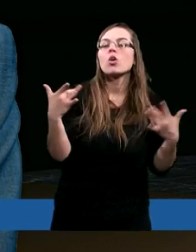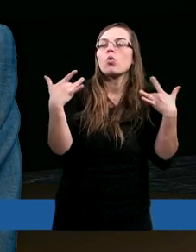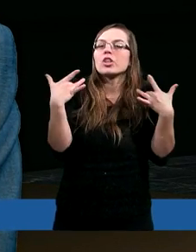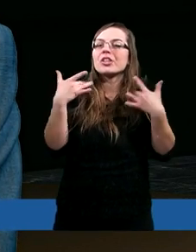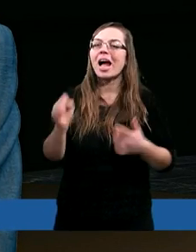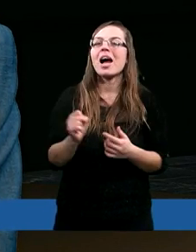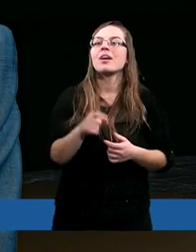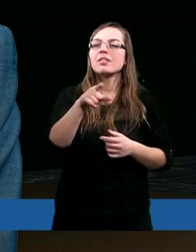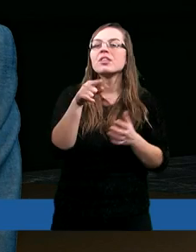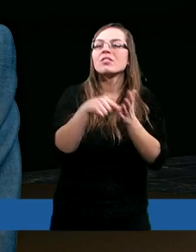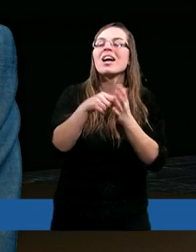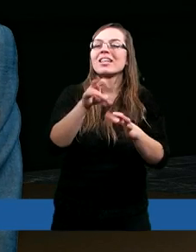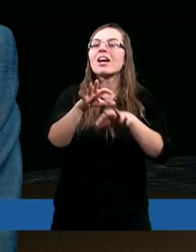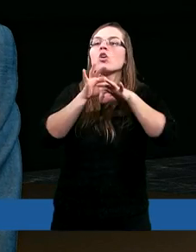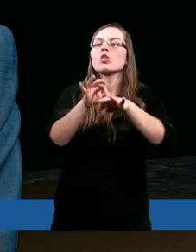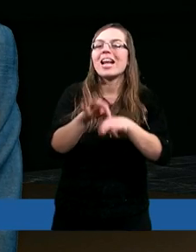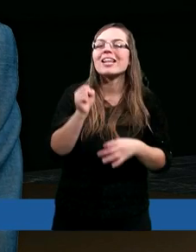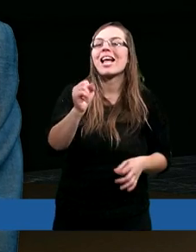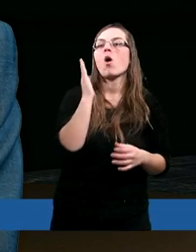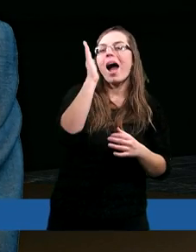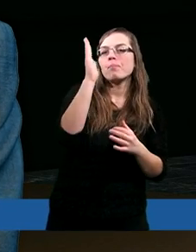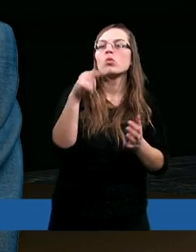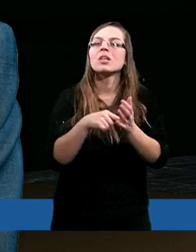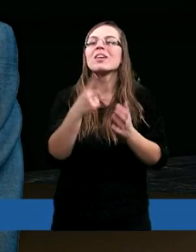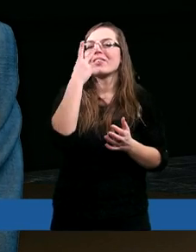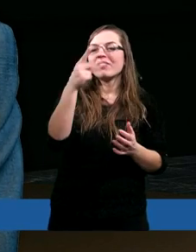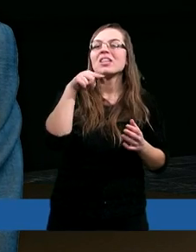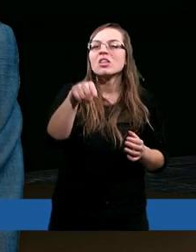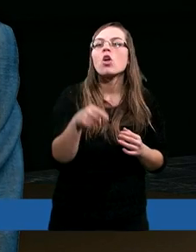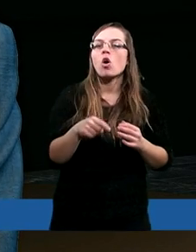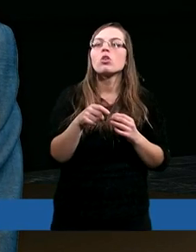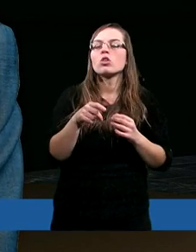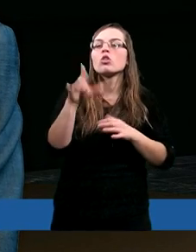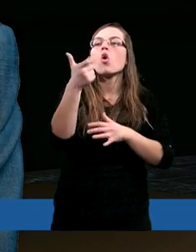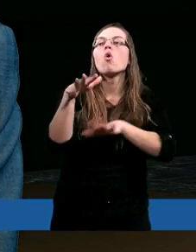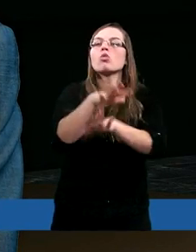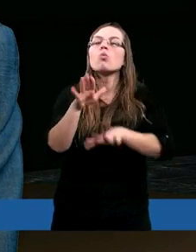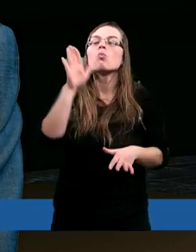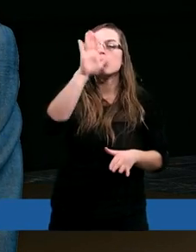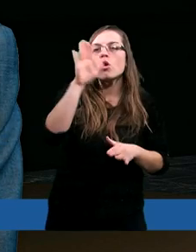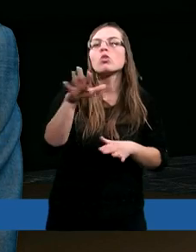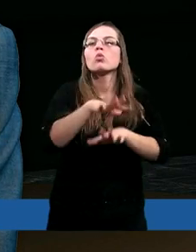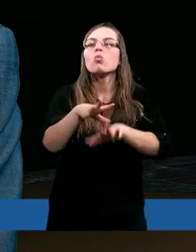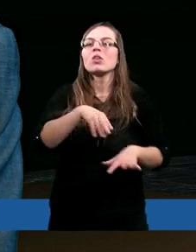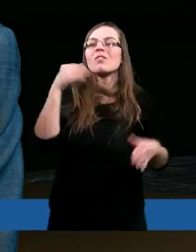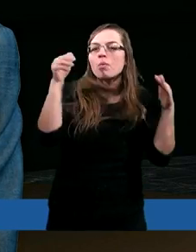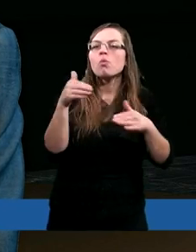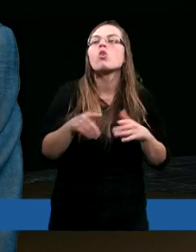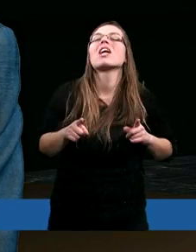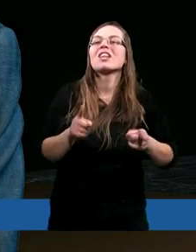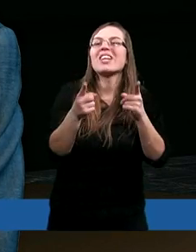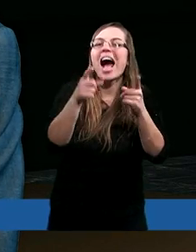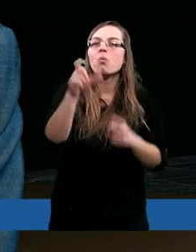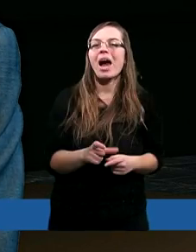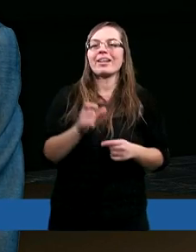takiego właśnie cielesnego, a później widziałem co Duch Boży, Duch Święty może może